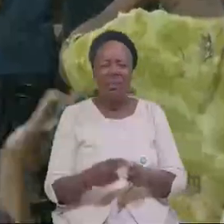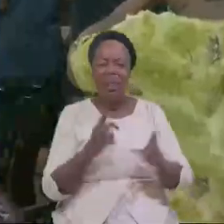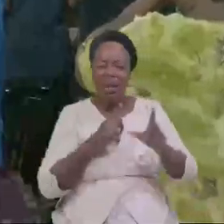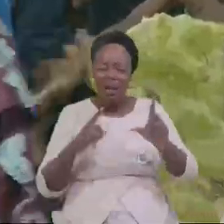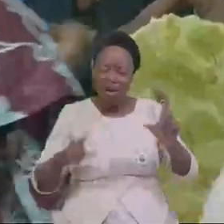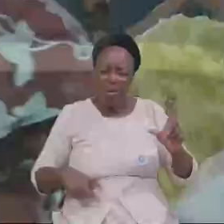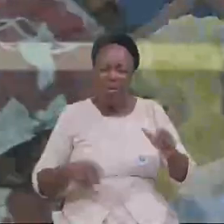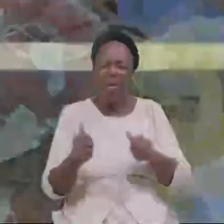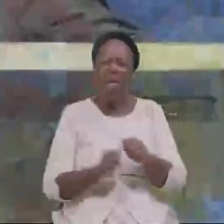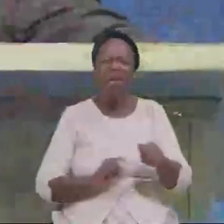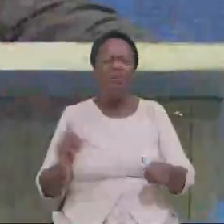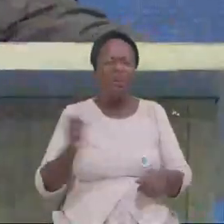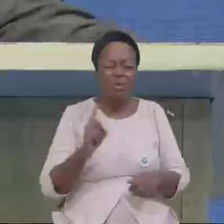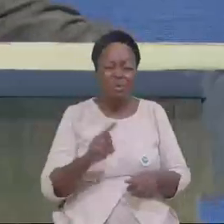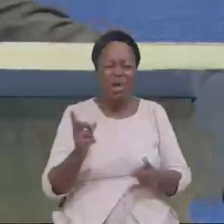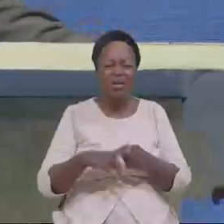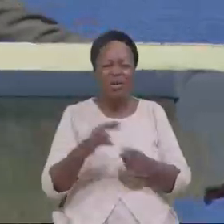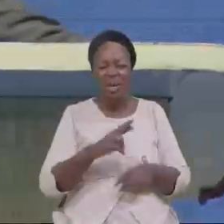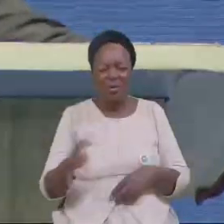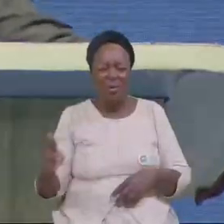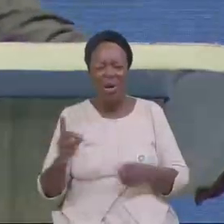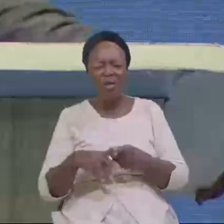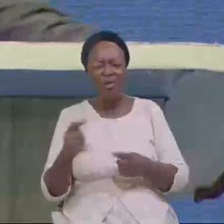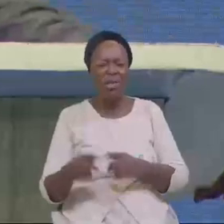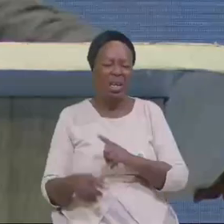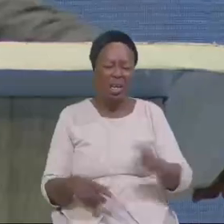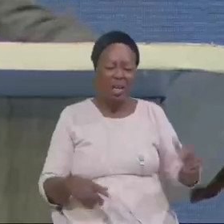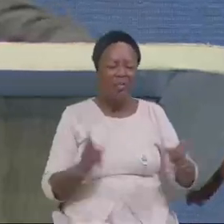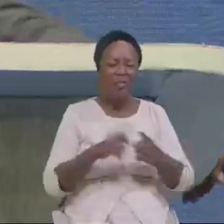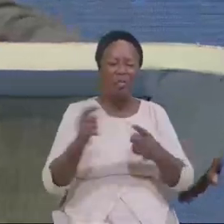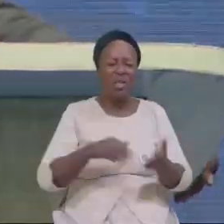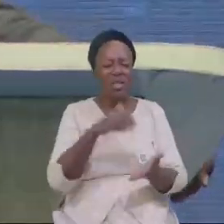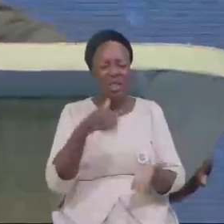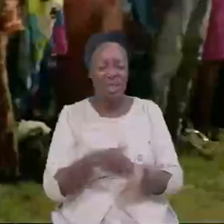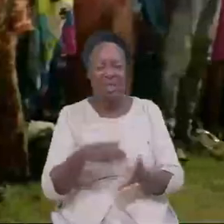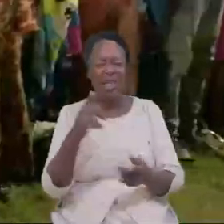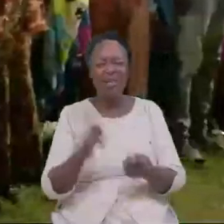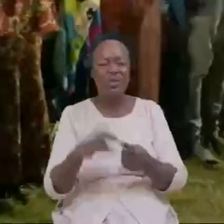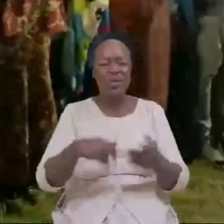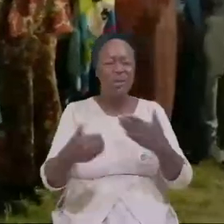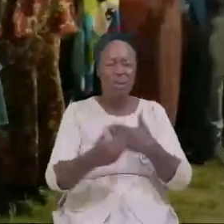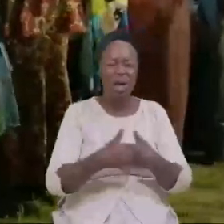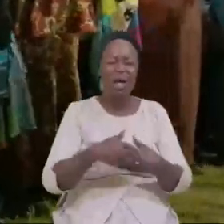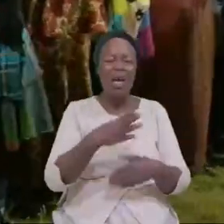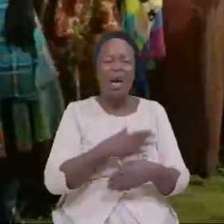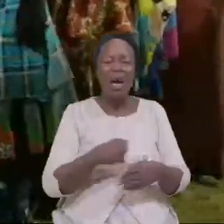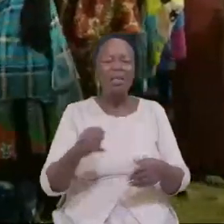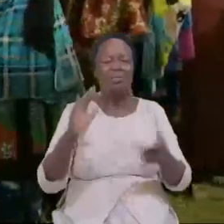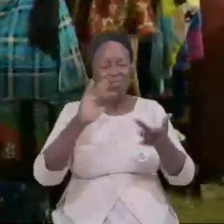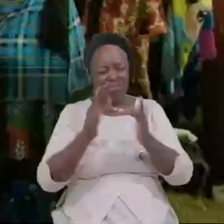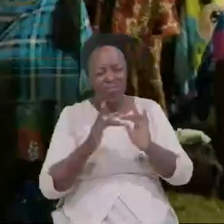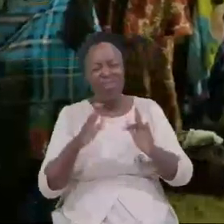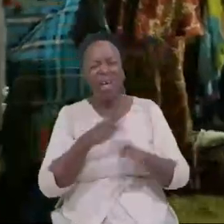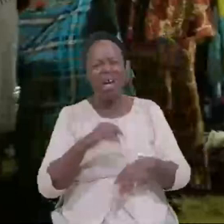Seigneur, partout, à ma droite, à ma gauche, au milieu, derrière, en ligne, à